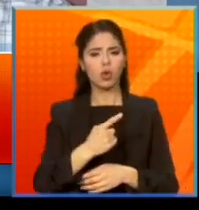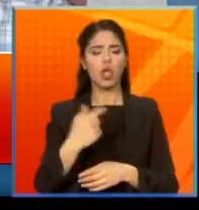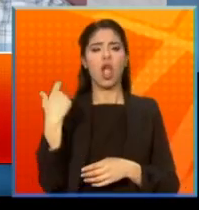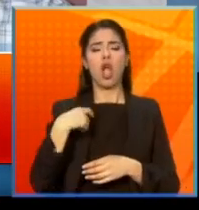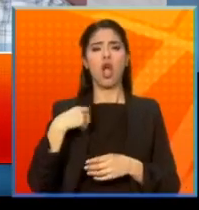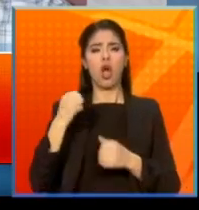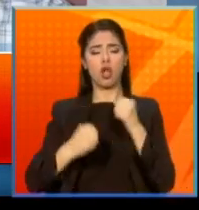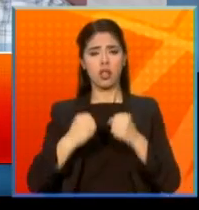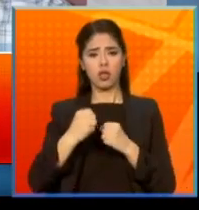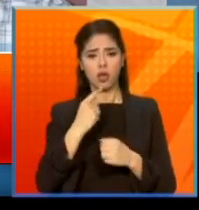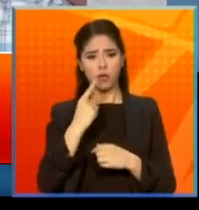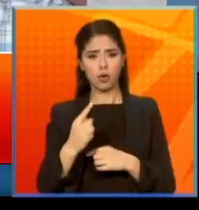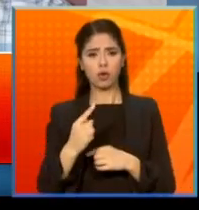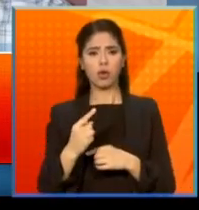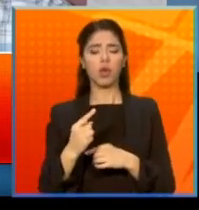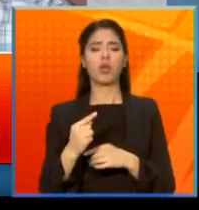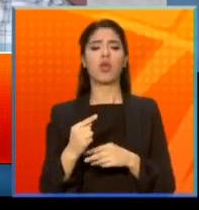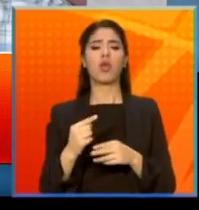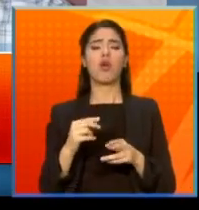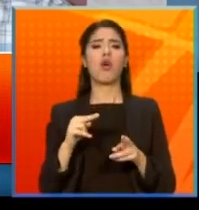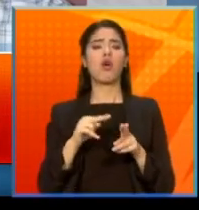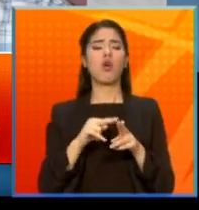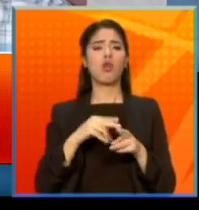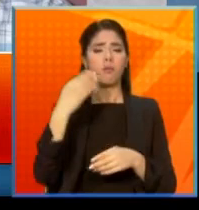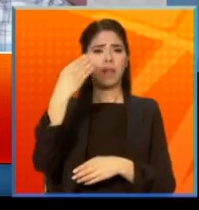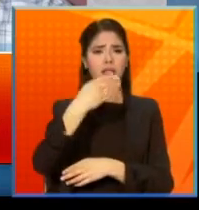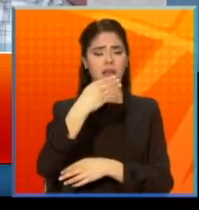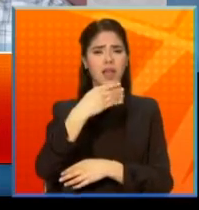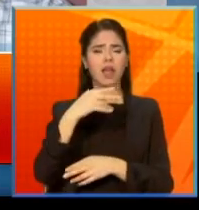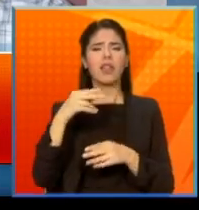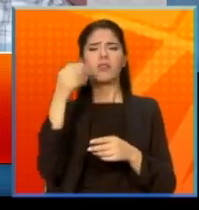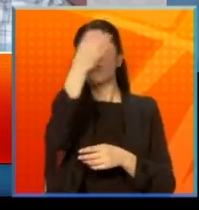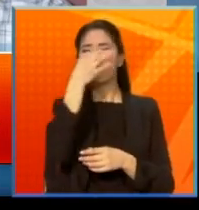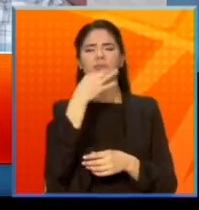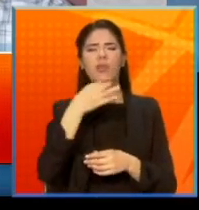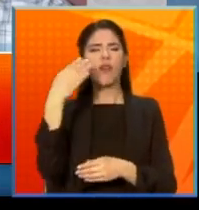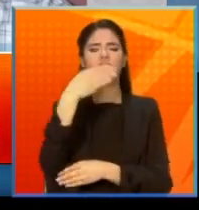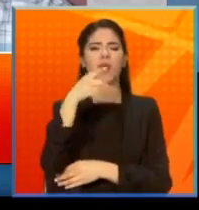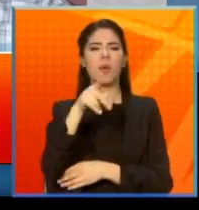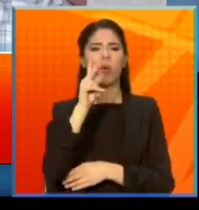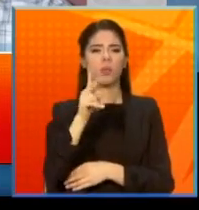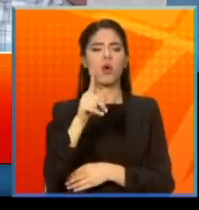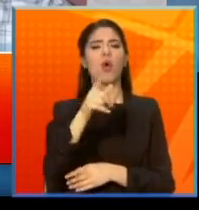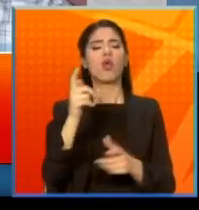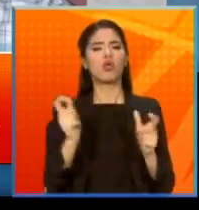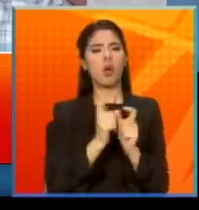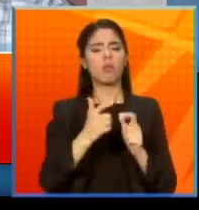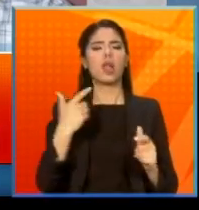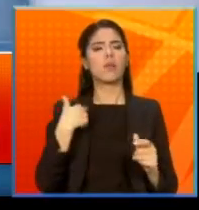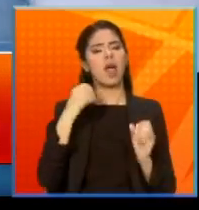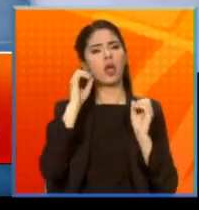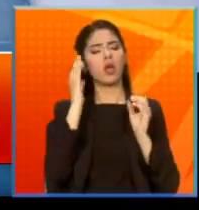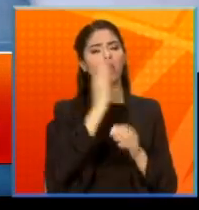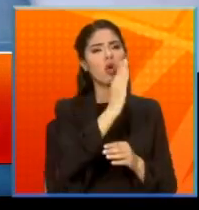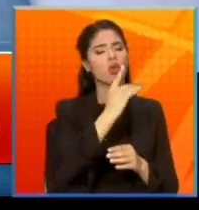o diyor bir kozmetik firmasının şeyiydi, İkramıydı. Toplantısıydı. Ondan sonra ben onu aldım oraya götürdüm